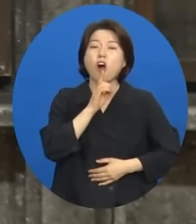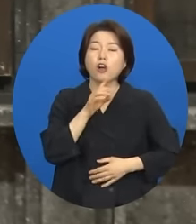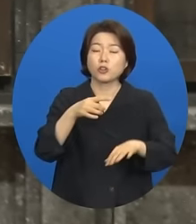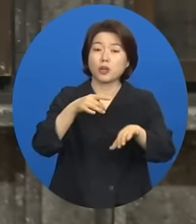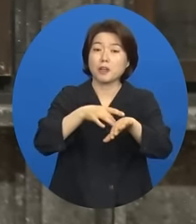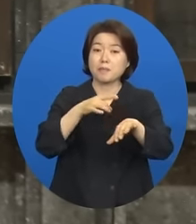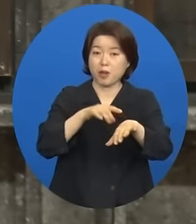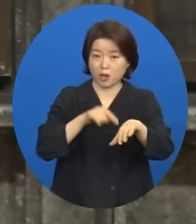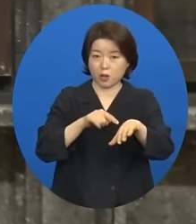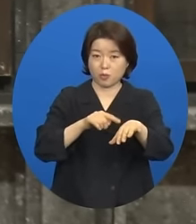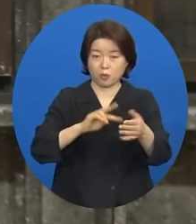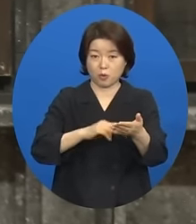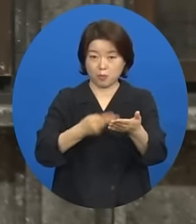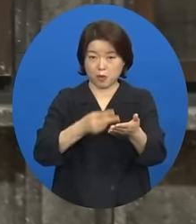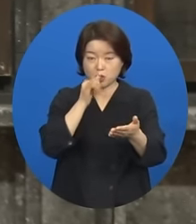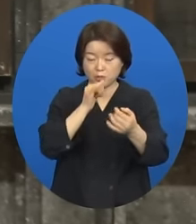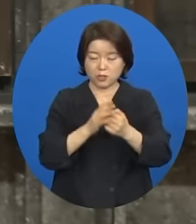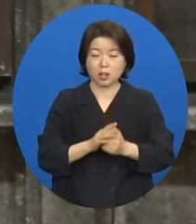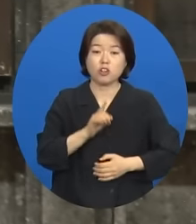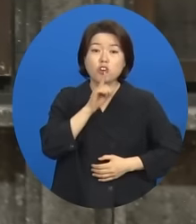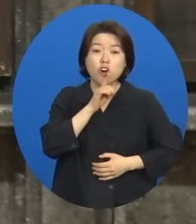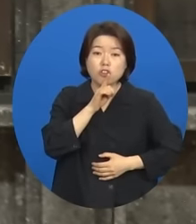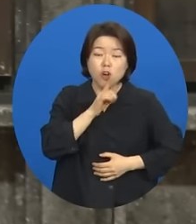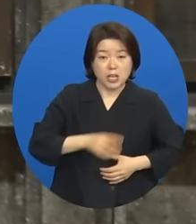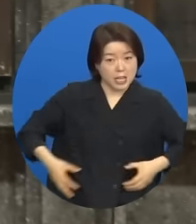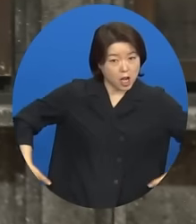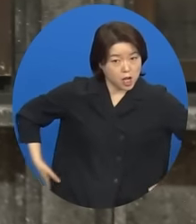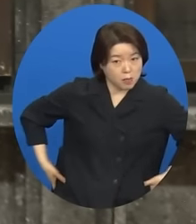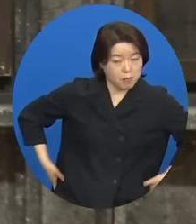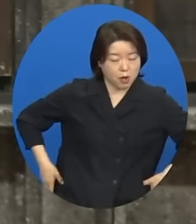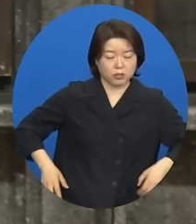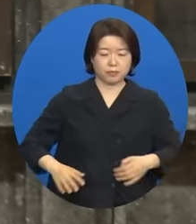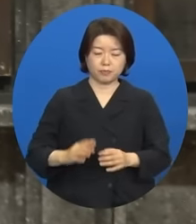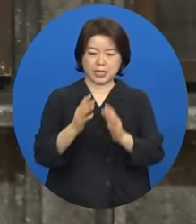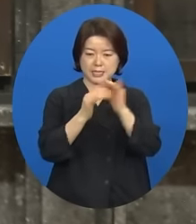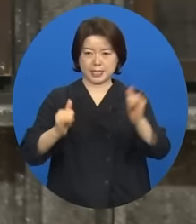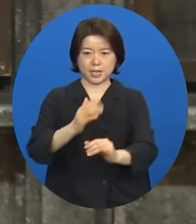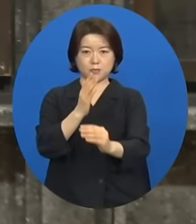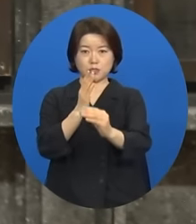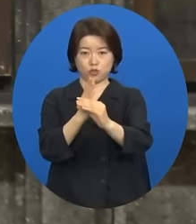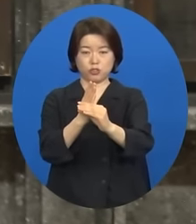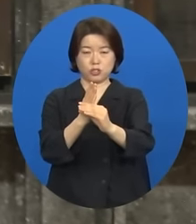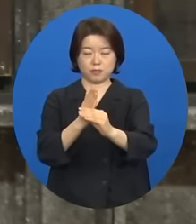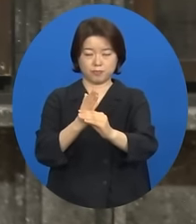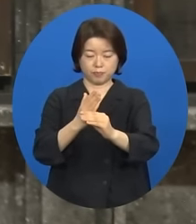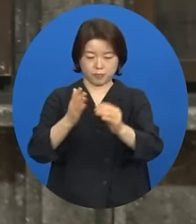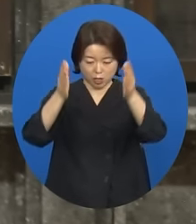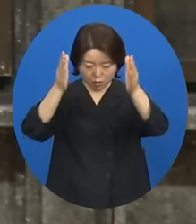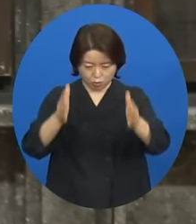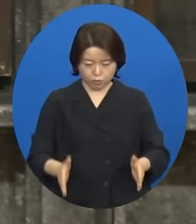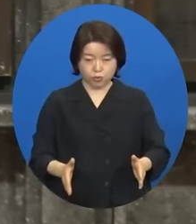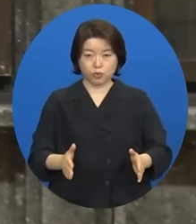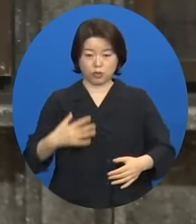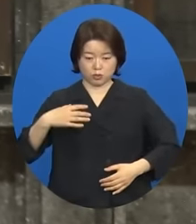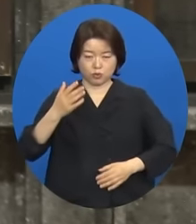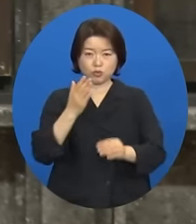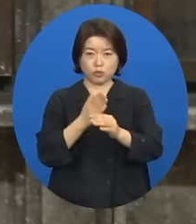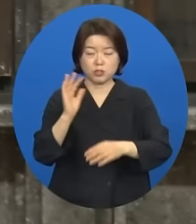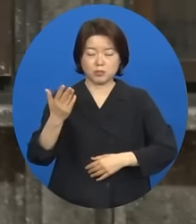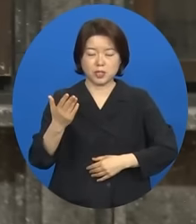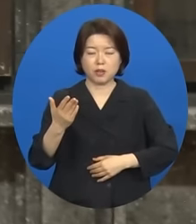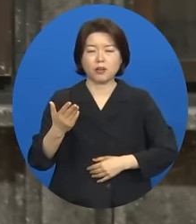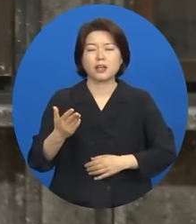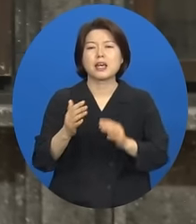번역을 했어요. 이 엉덩이뼈는 인간의 이 중심이죠. 그러니까 육신을 상징합니다. 타고난